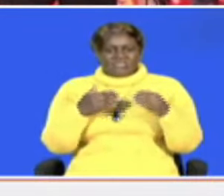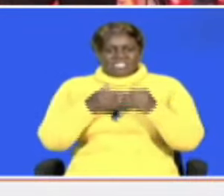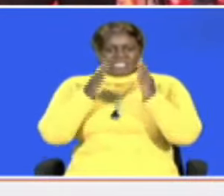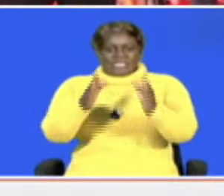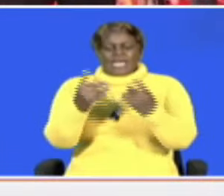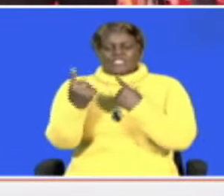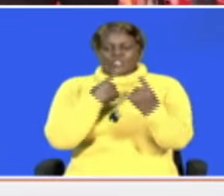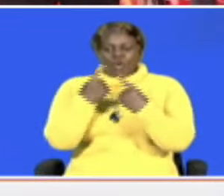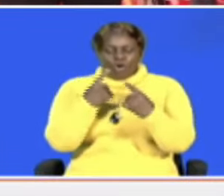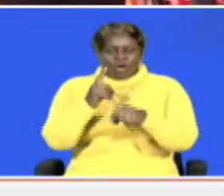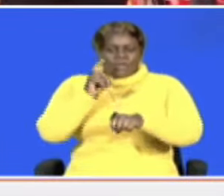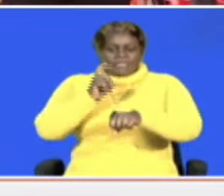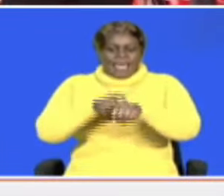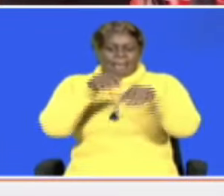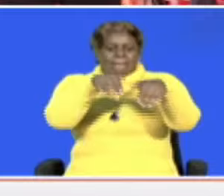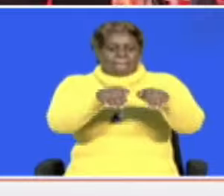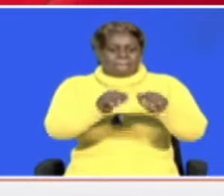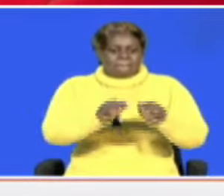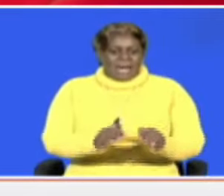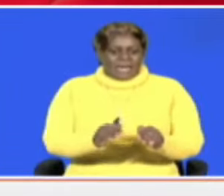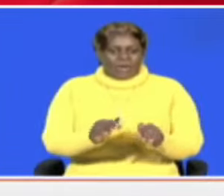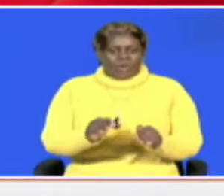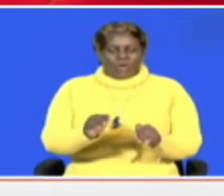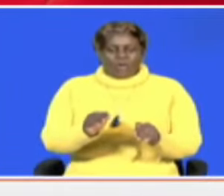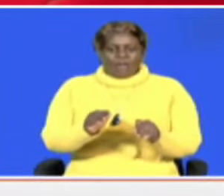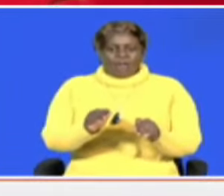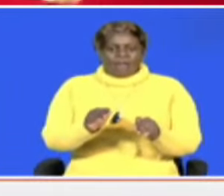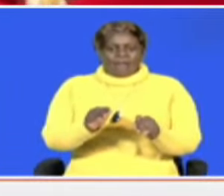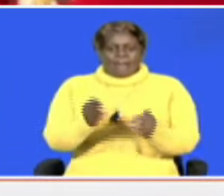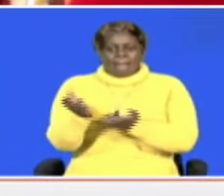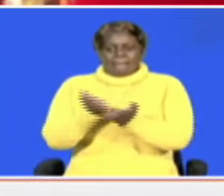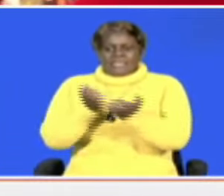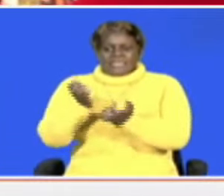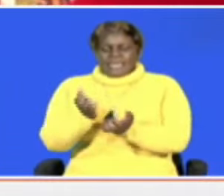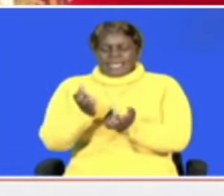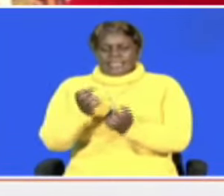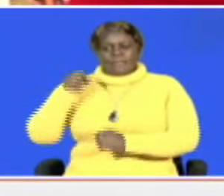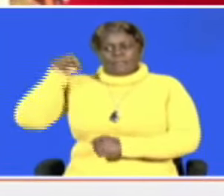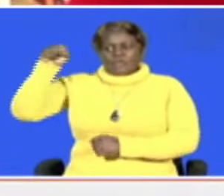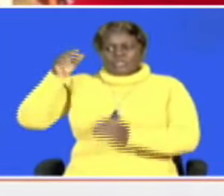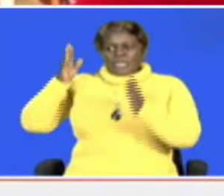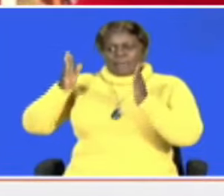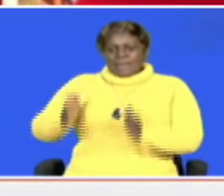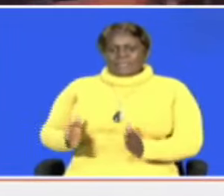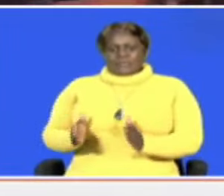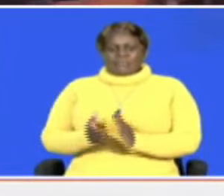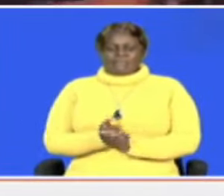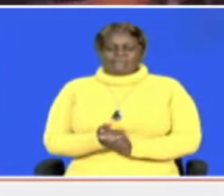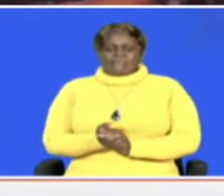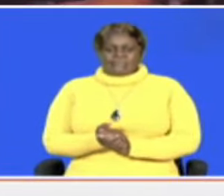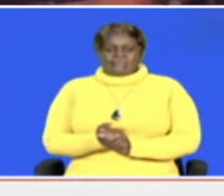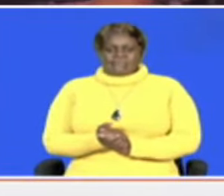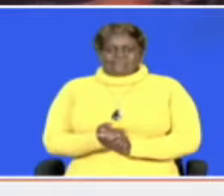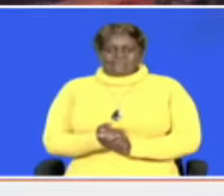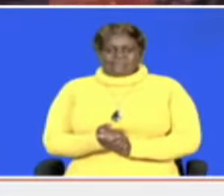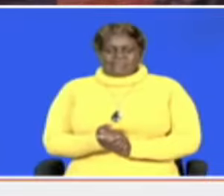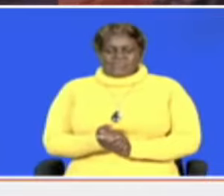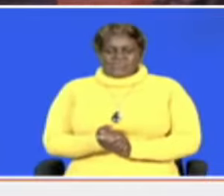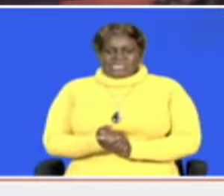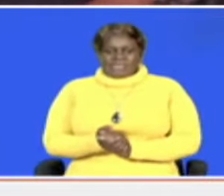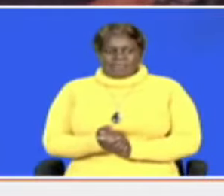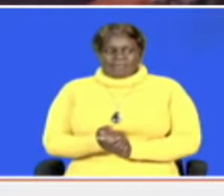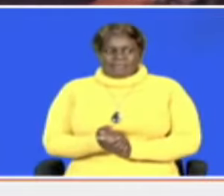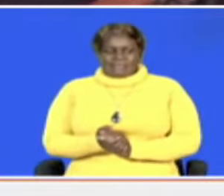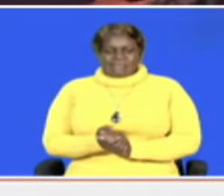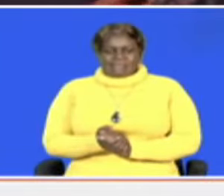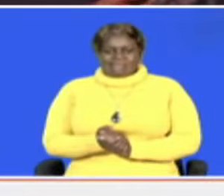walikuwa wakizungumza wakati wa mazishi ya Nelias Mwende, mkeo mfanyi biashara na mwanasiasa James Mbaluka, eneo la Kalimbini,